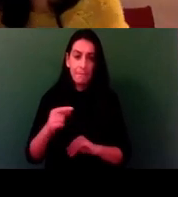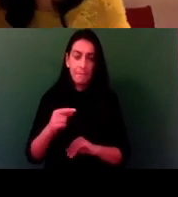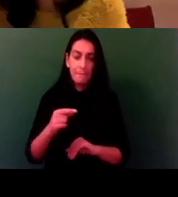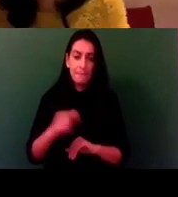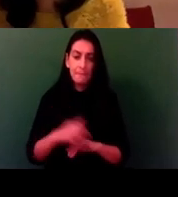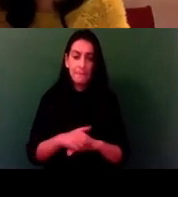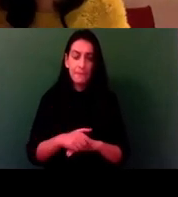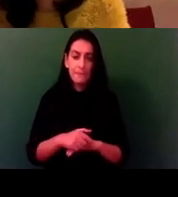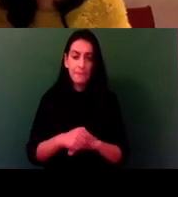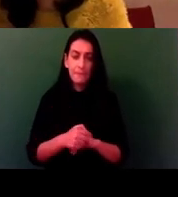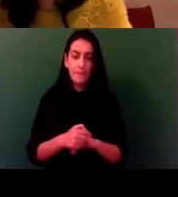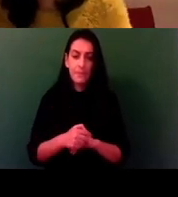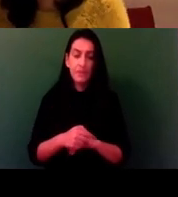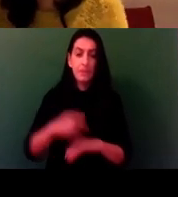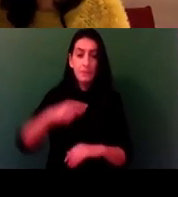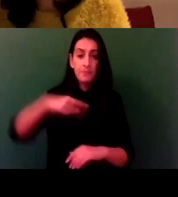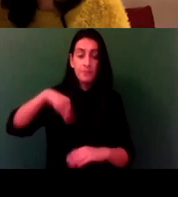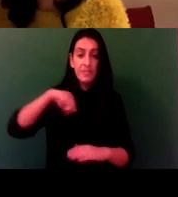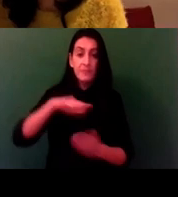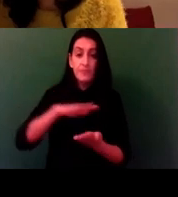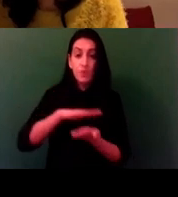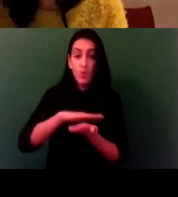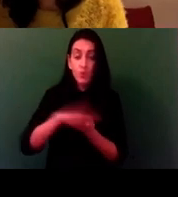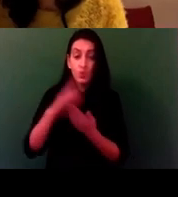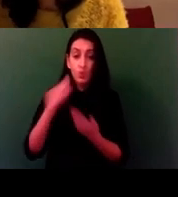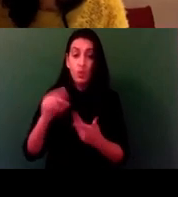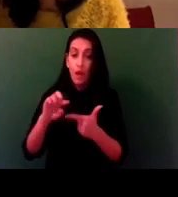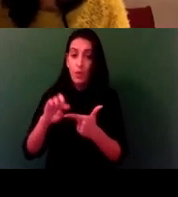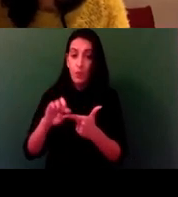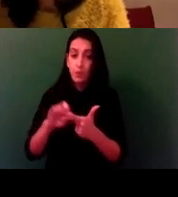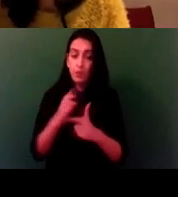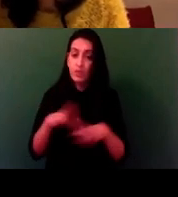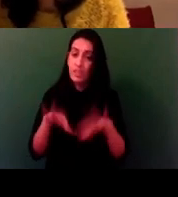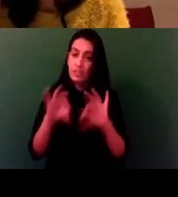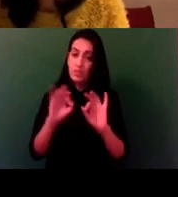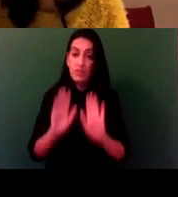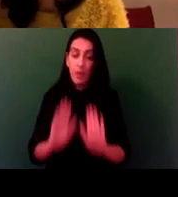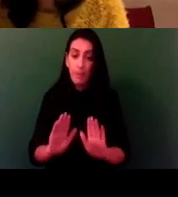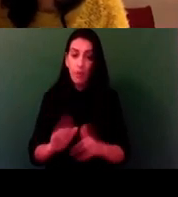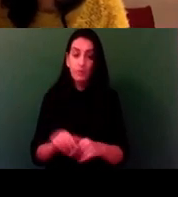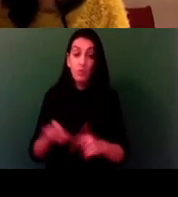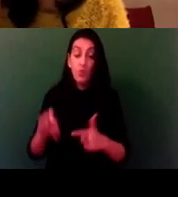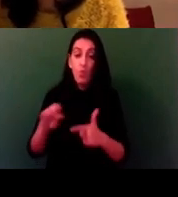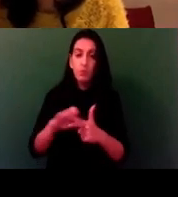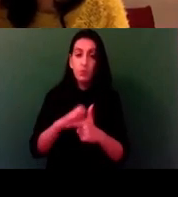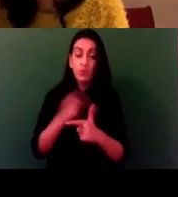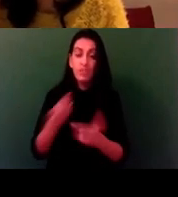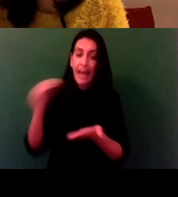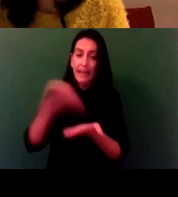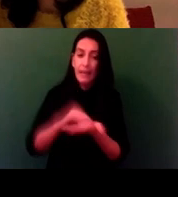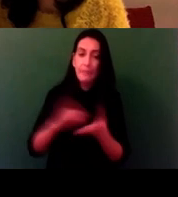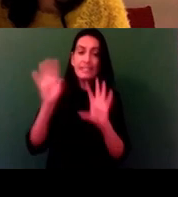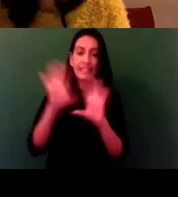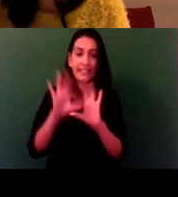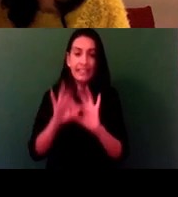düzlemi kurmaya çalışıyoruz. Ama yaşama katılım ve bunun mimari temsile aktarılması noktasında da aslında çok açık var. Renderlarda